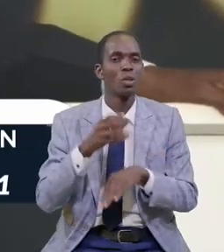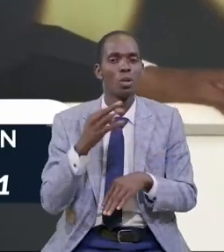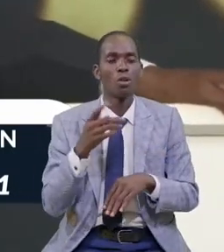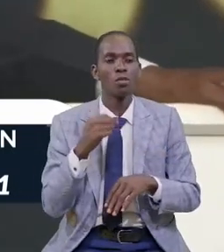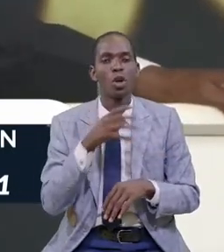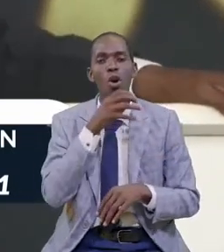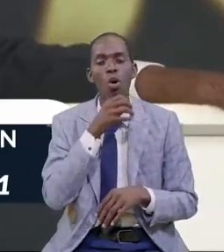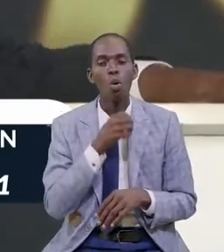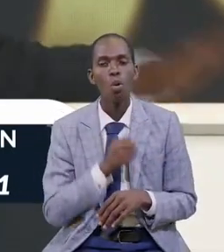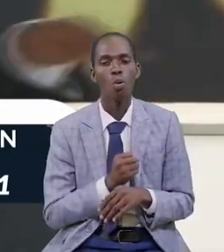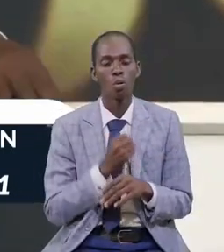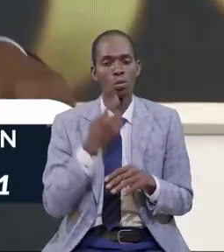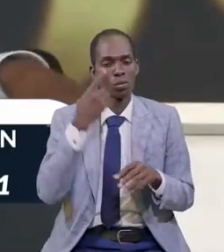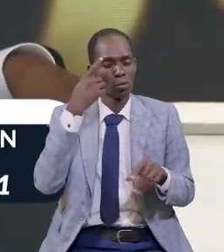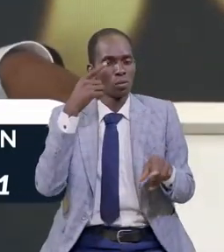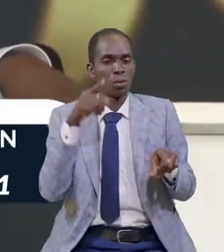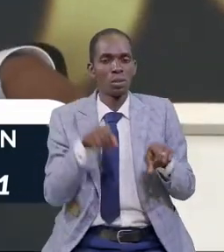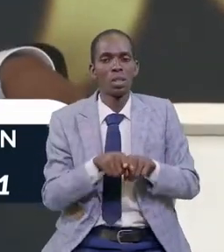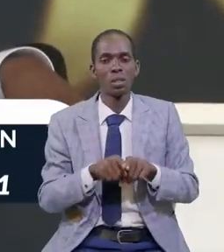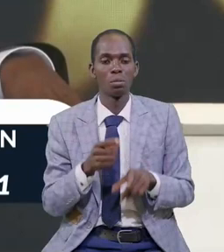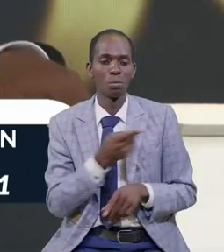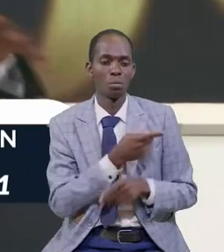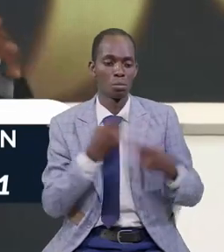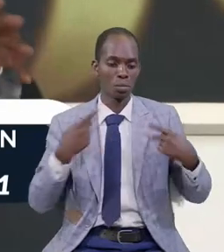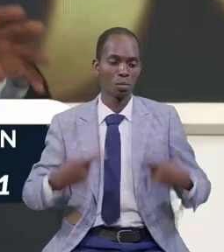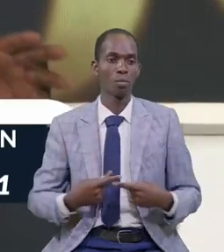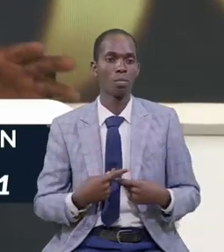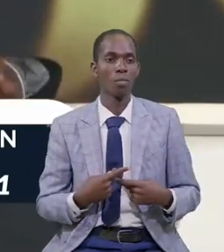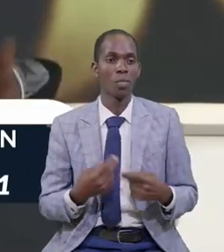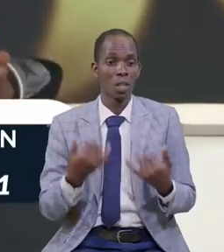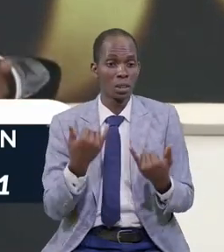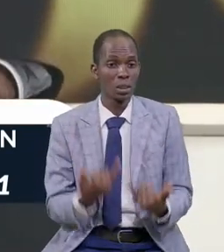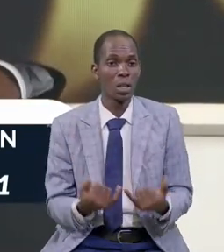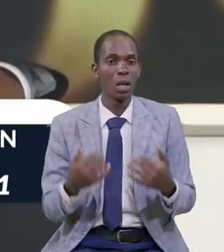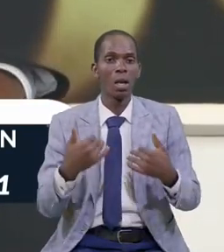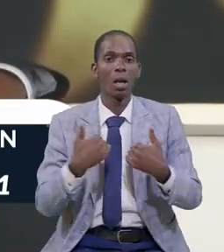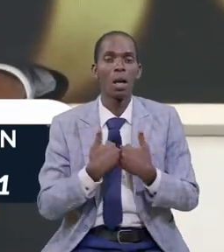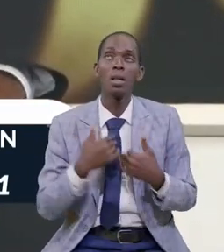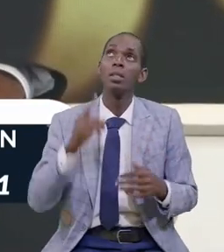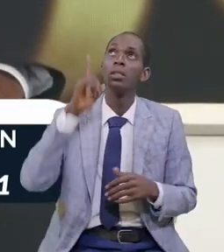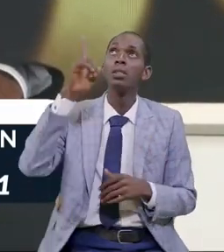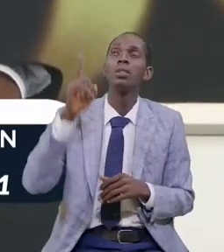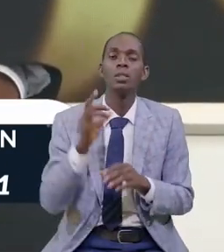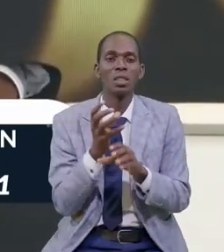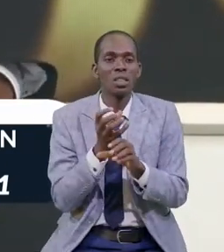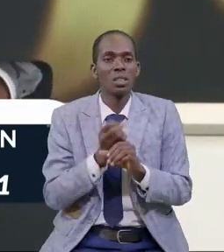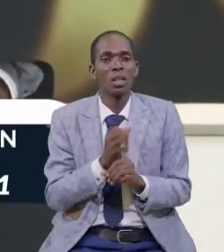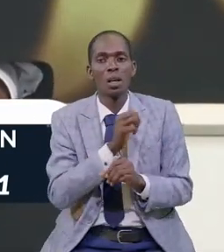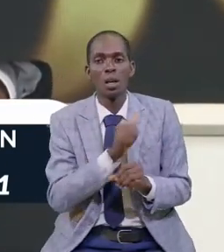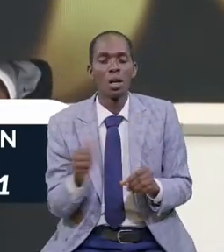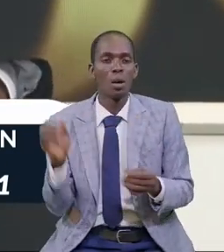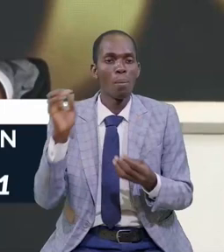d'Aaron qu'à tous les sacrificateur de l'Ancien Testament mais maintenant il a